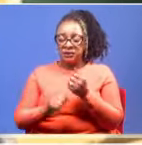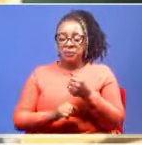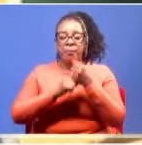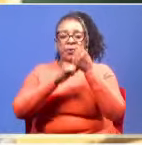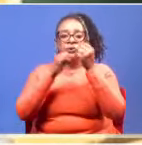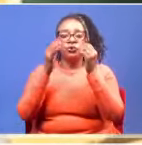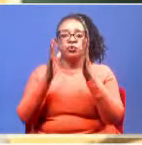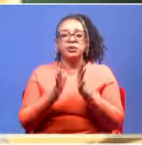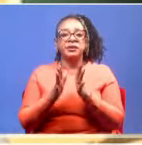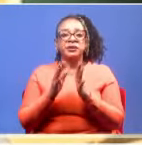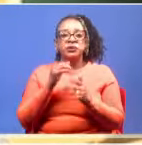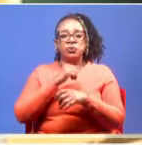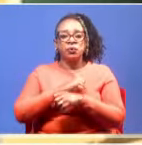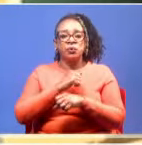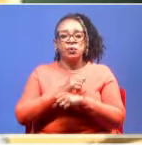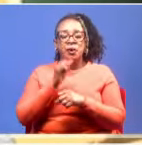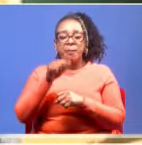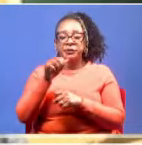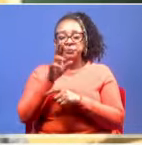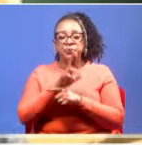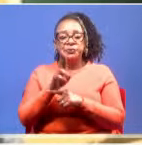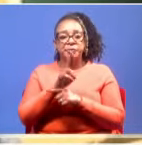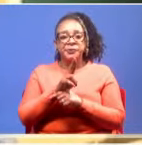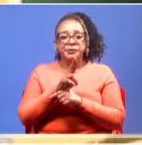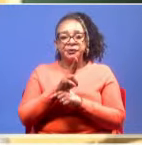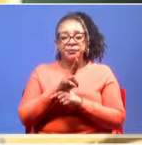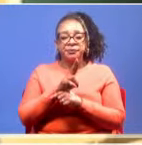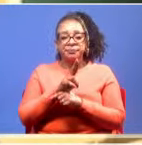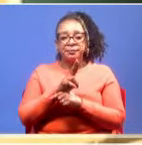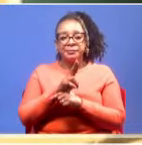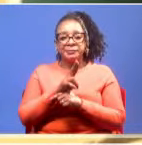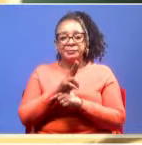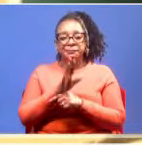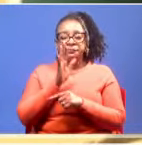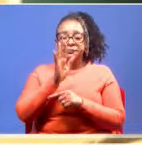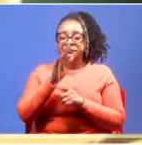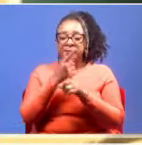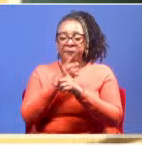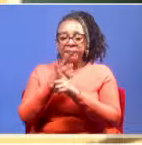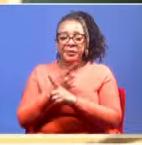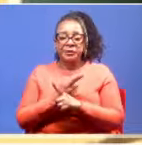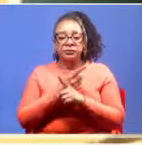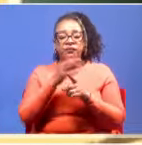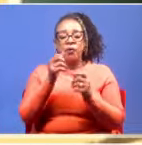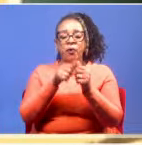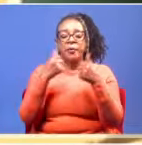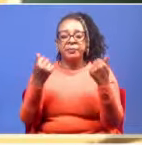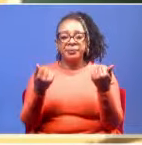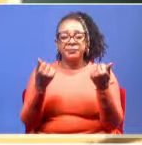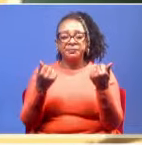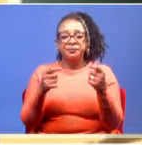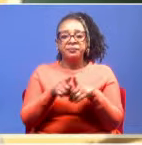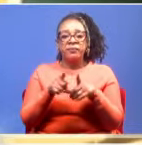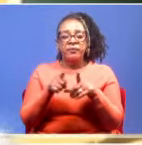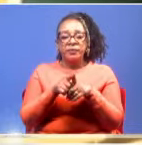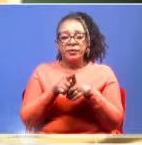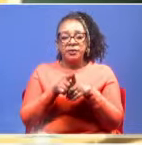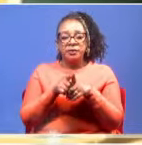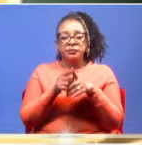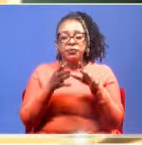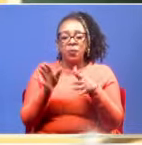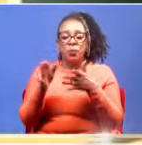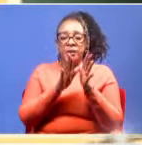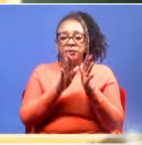shuleni, wanaweza kutumia vile vitengo mbalimbali vya magazeti kama nyenzo ya